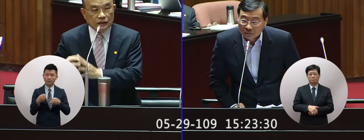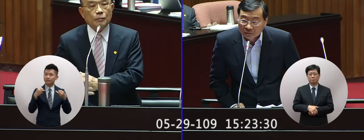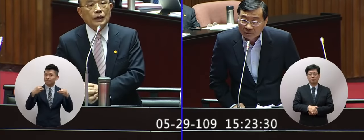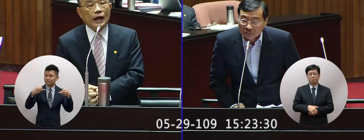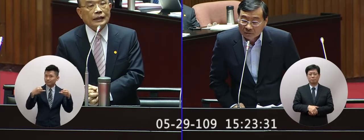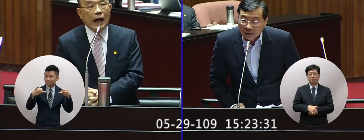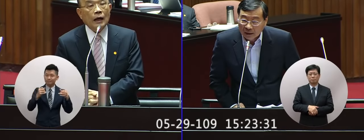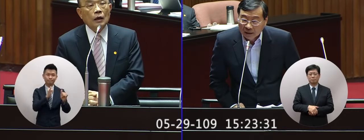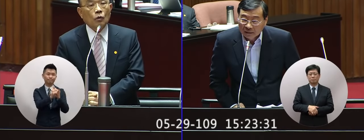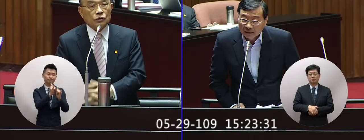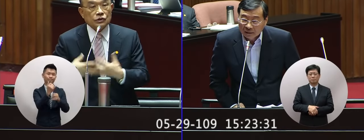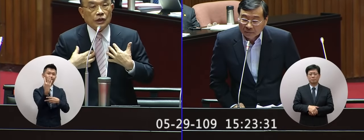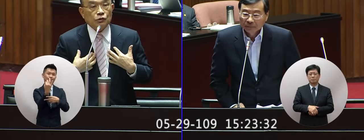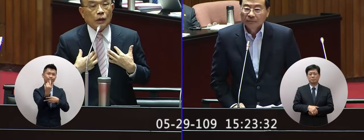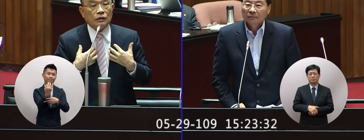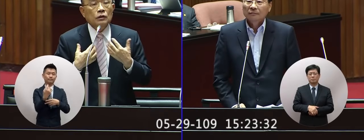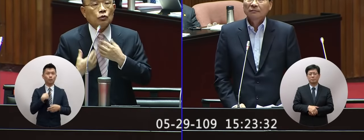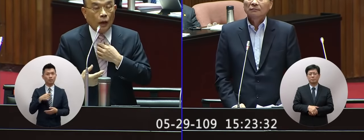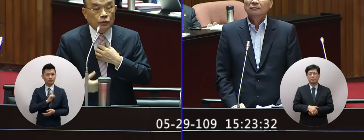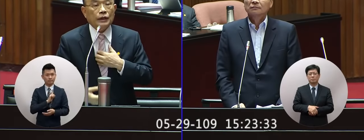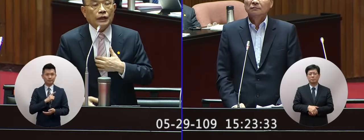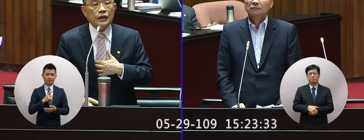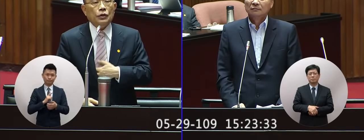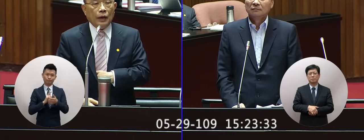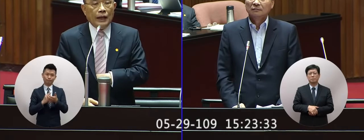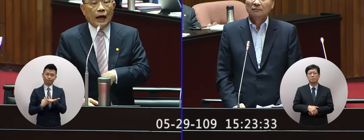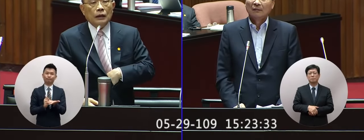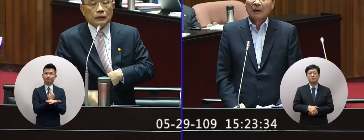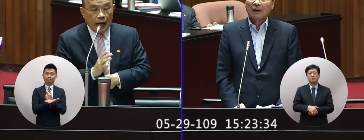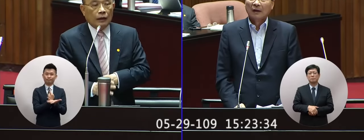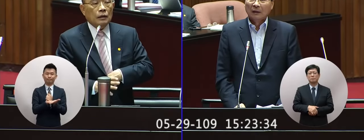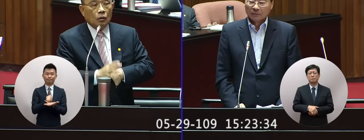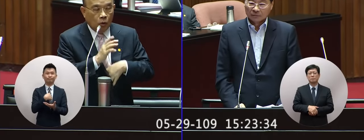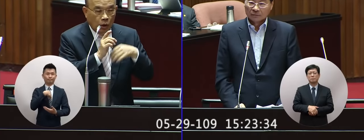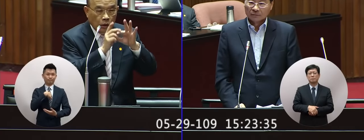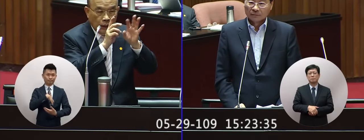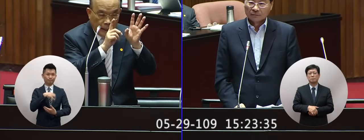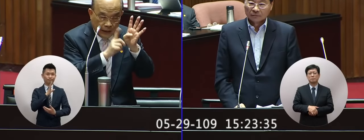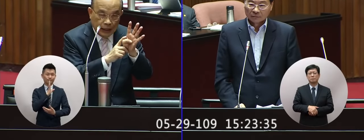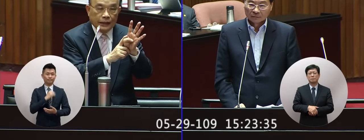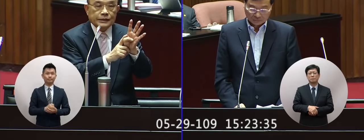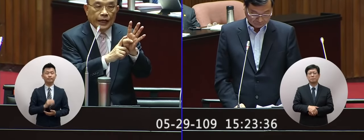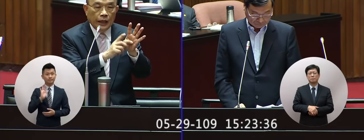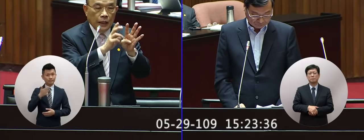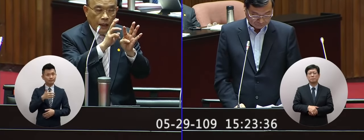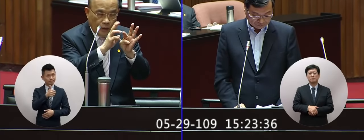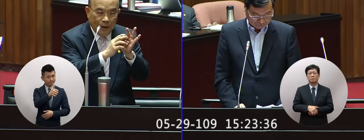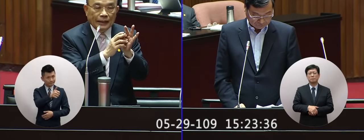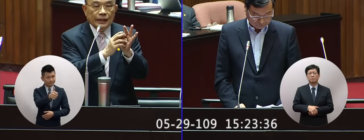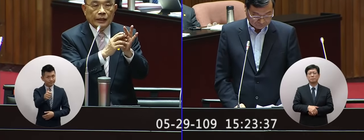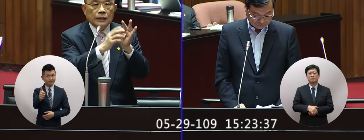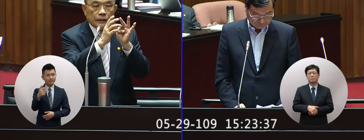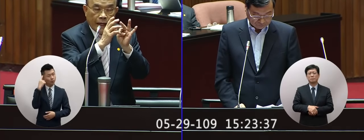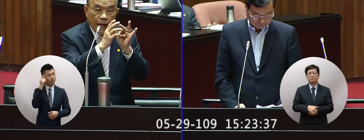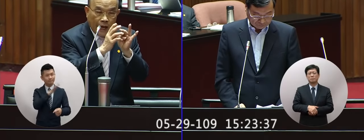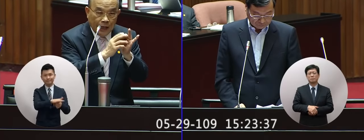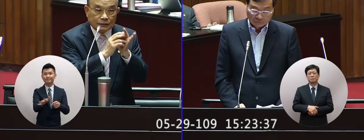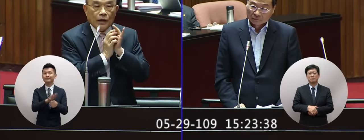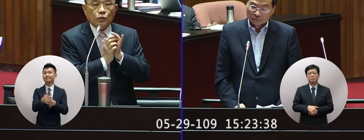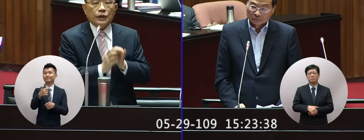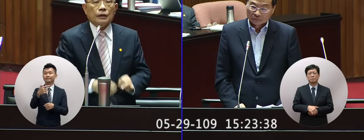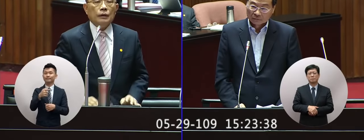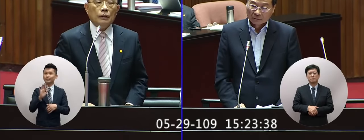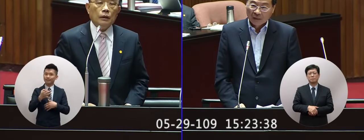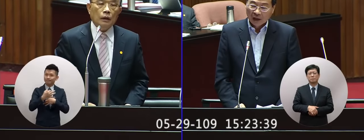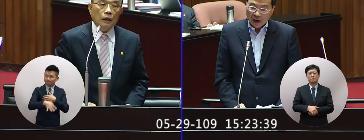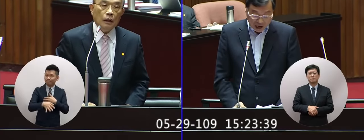数还是让人民来打，我自己也算团队的一员啦，但我很感谢，很满意，但还